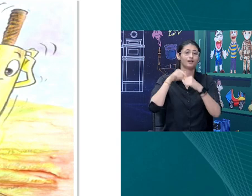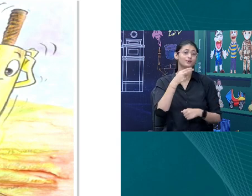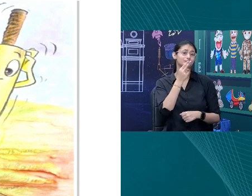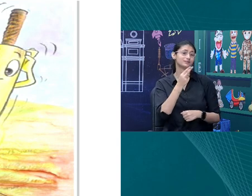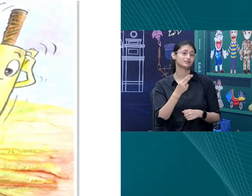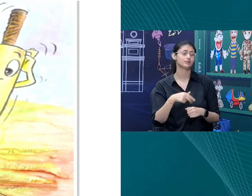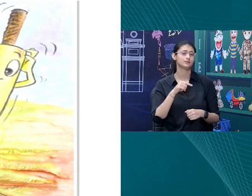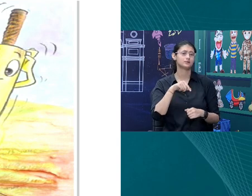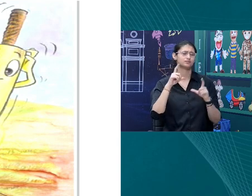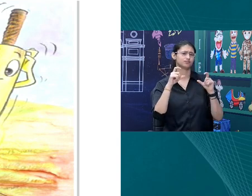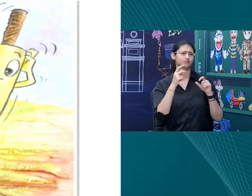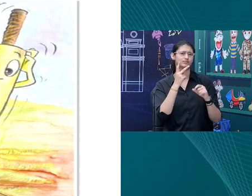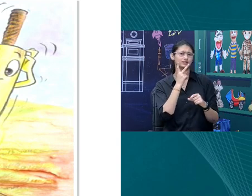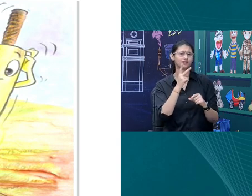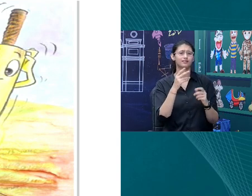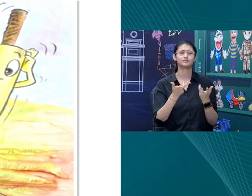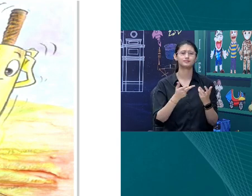है